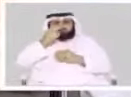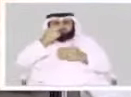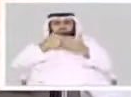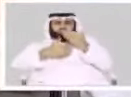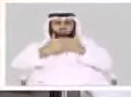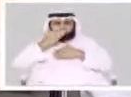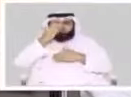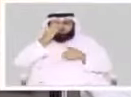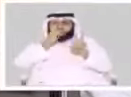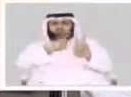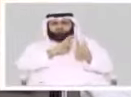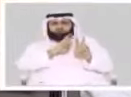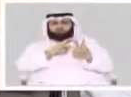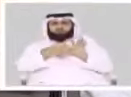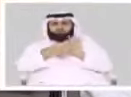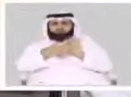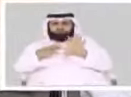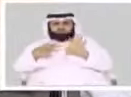هذه نماذج.